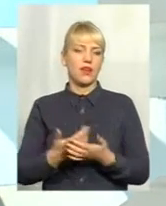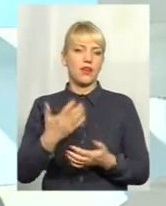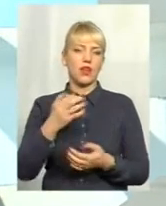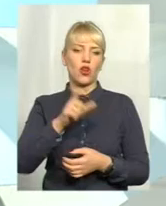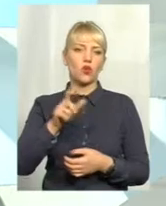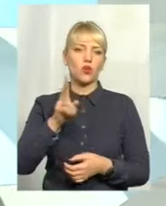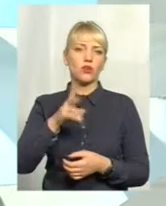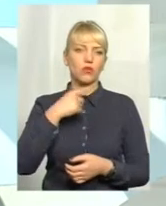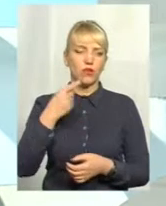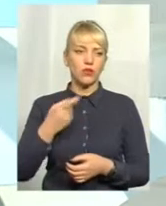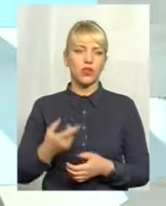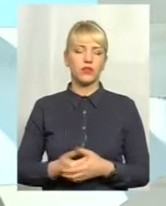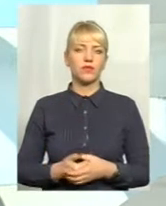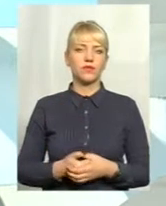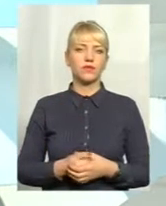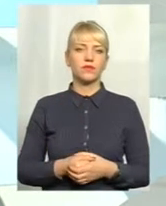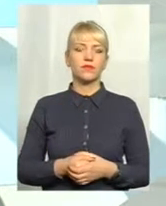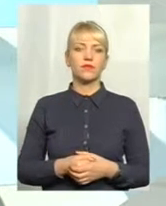наприклад, ті самі от,